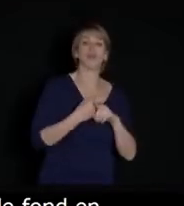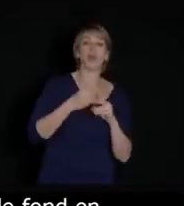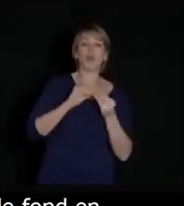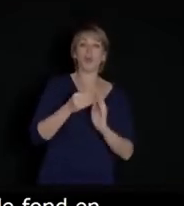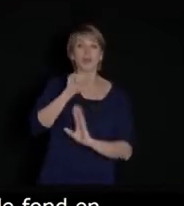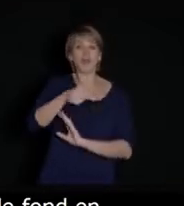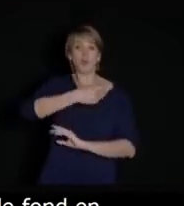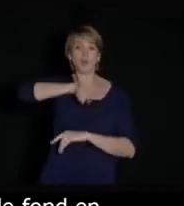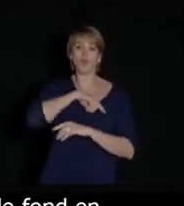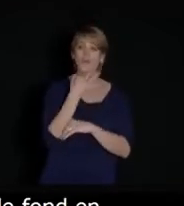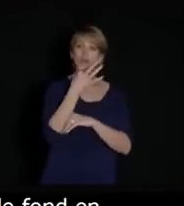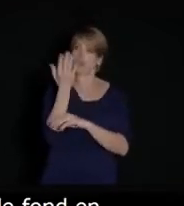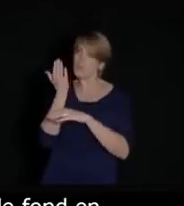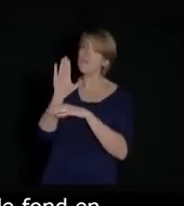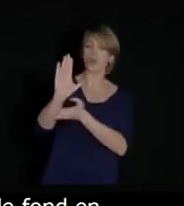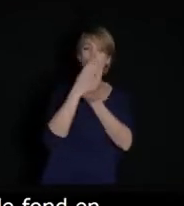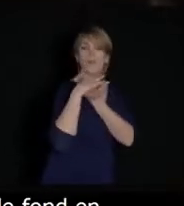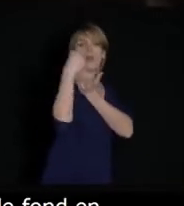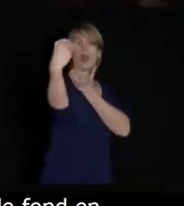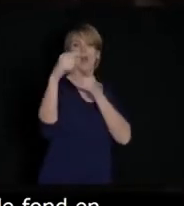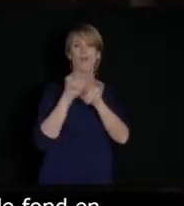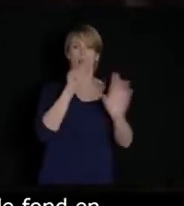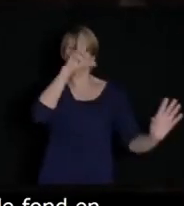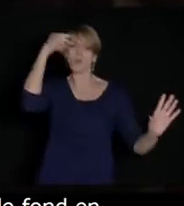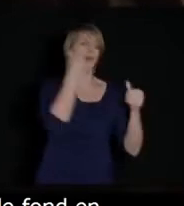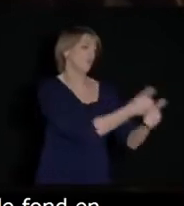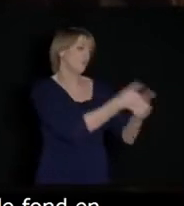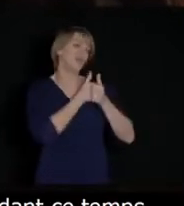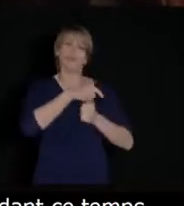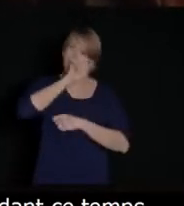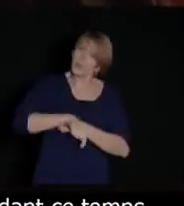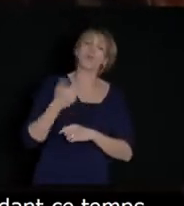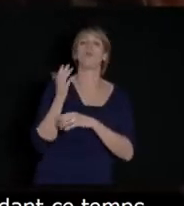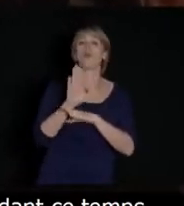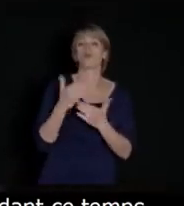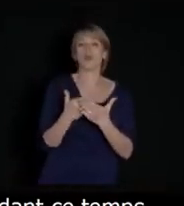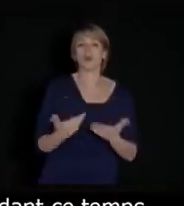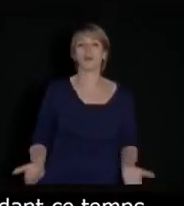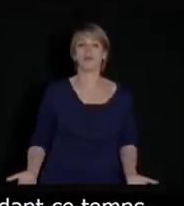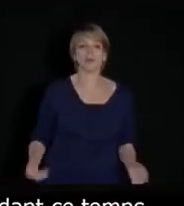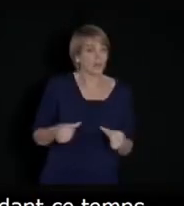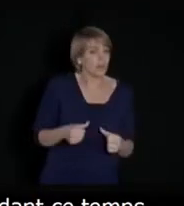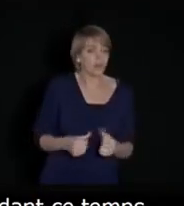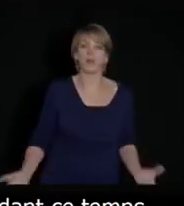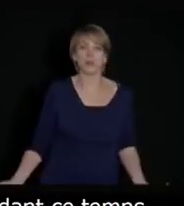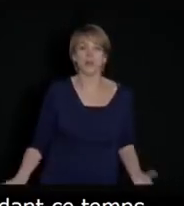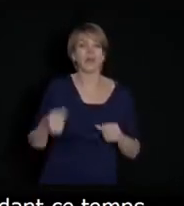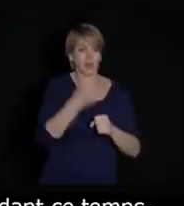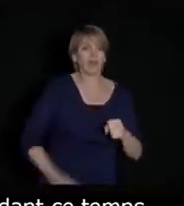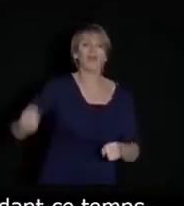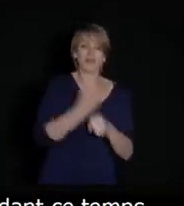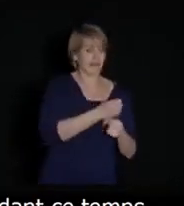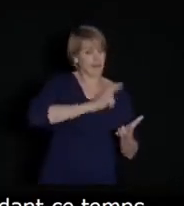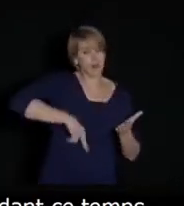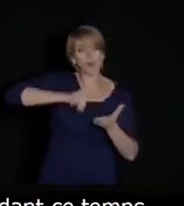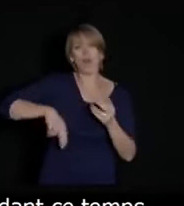que nous sommes une grande puissance, pas pour nous-mêmes, mais que nous devons être les héros qui marchent devant et parlent au nom de toute l'humanité. C'est ça, notre force.